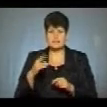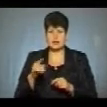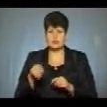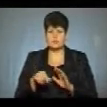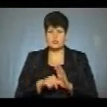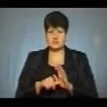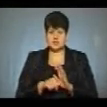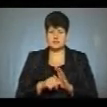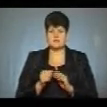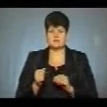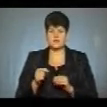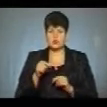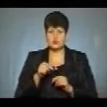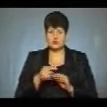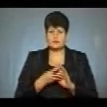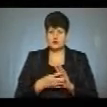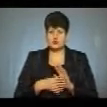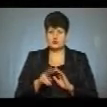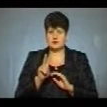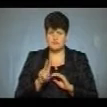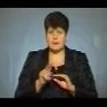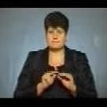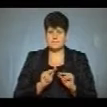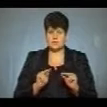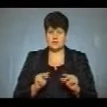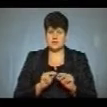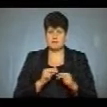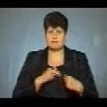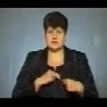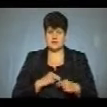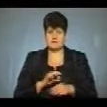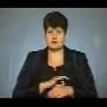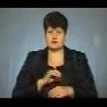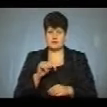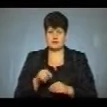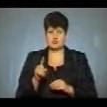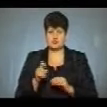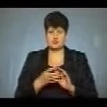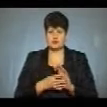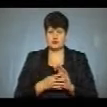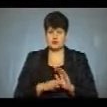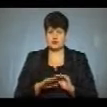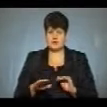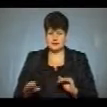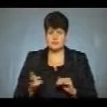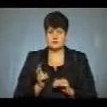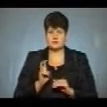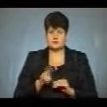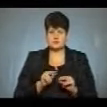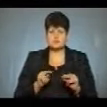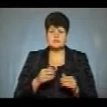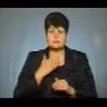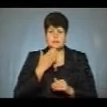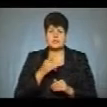імені Назарія Яремчука. Тут 92 педагогічних працівники виховують 1190 дітей. Ми йдемо до вчителів запитати,